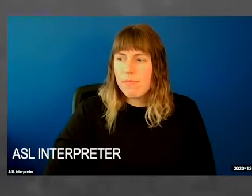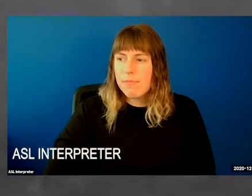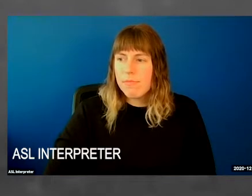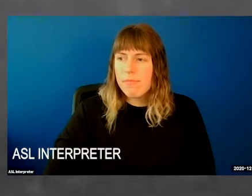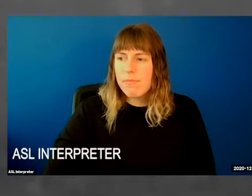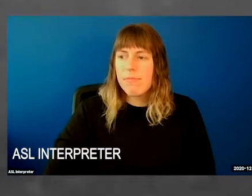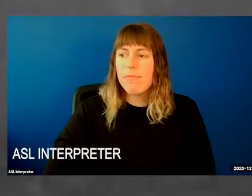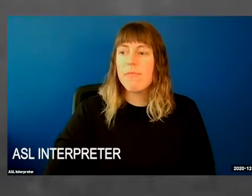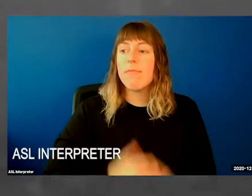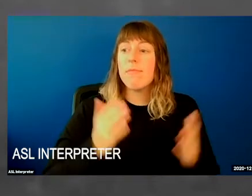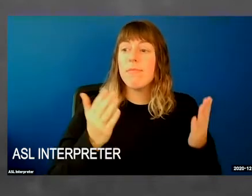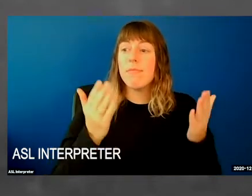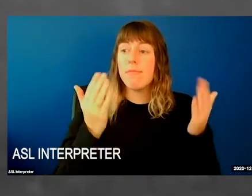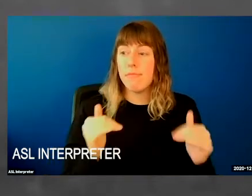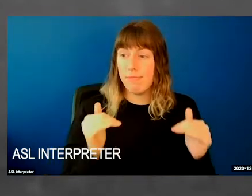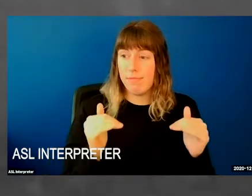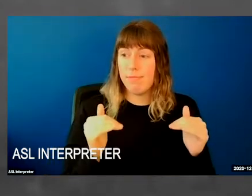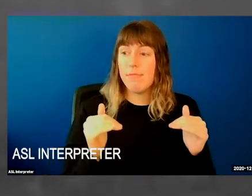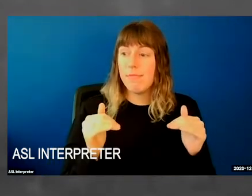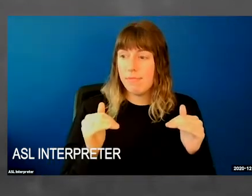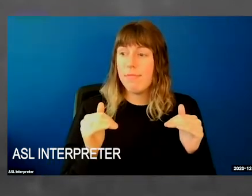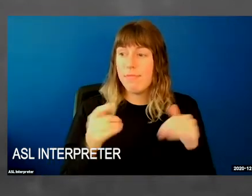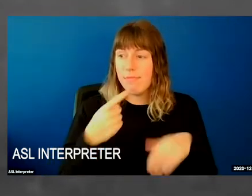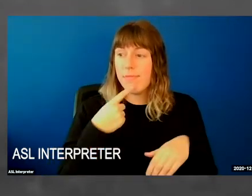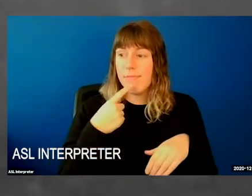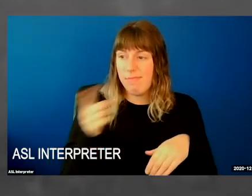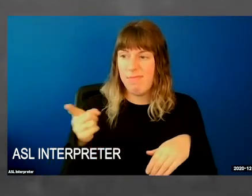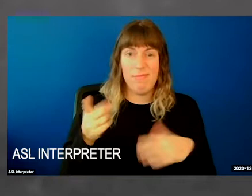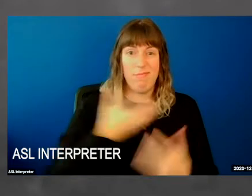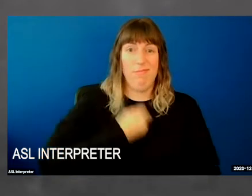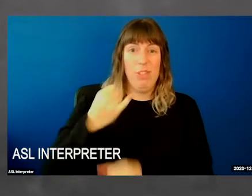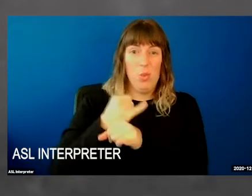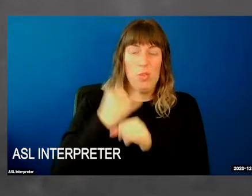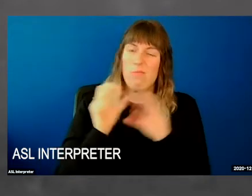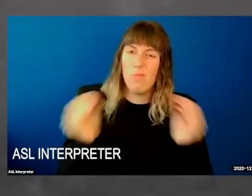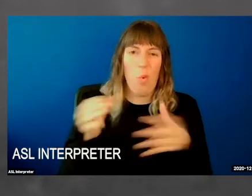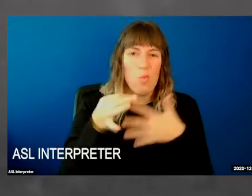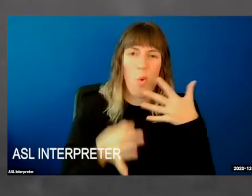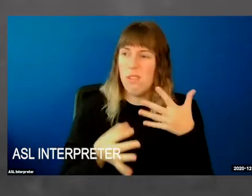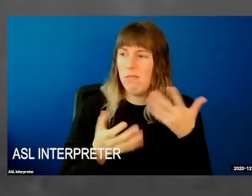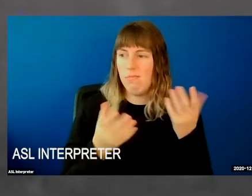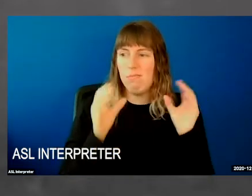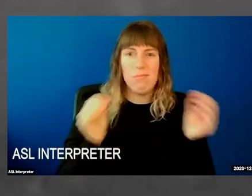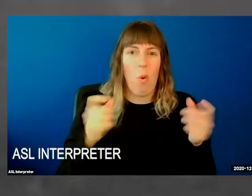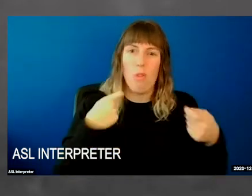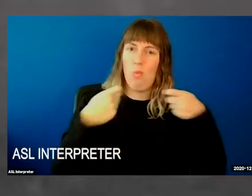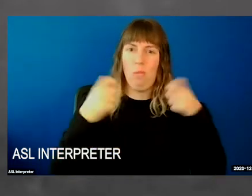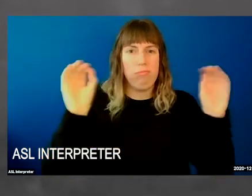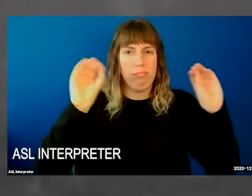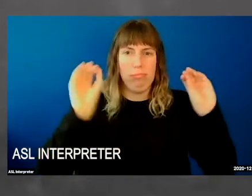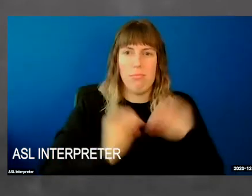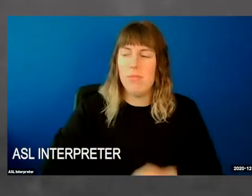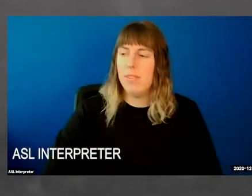Donc, je suis entreposé dans une institution depuis environ 10 ans. Qu'est-ce que ça veut dire de